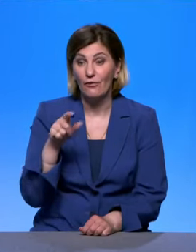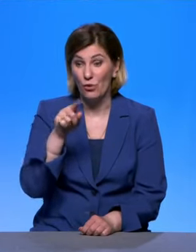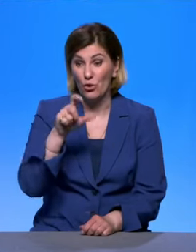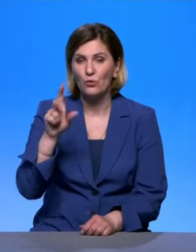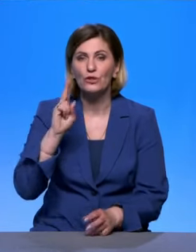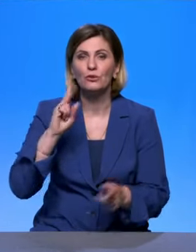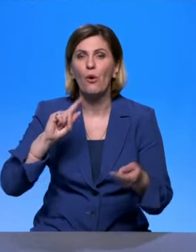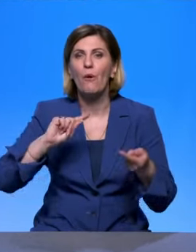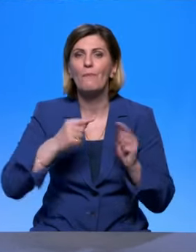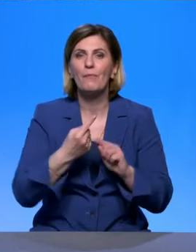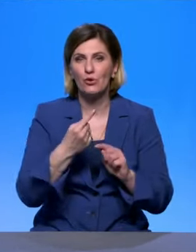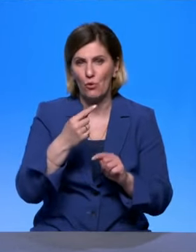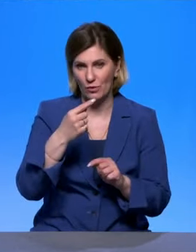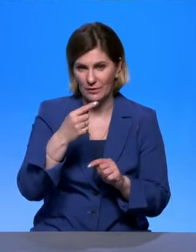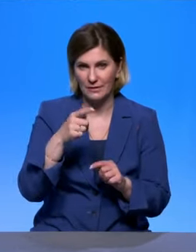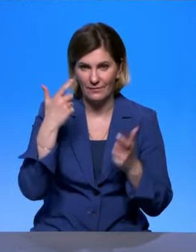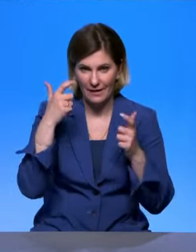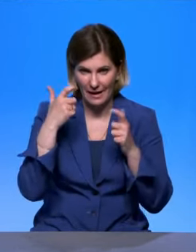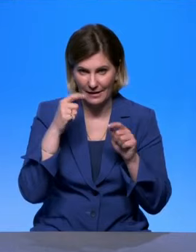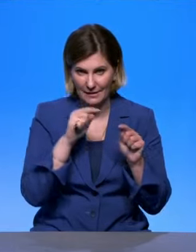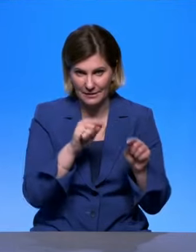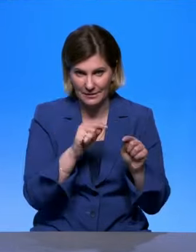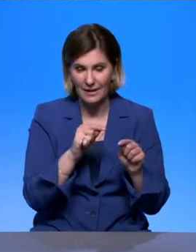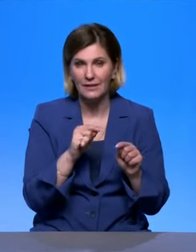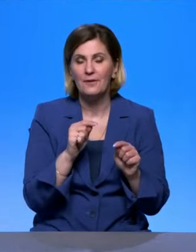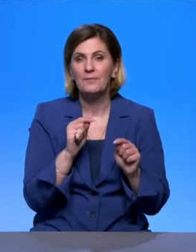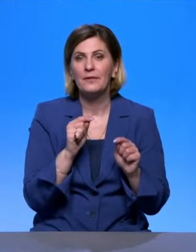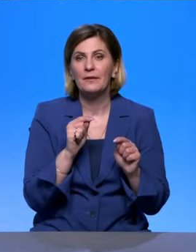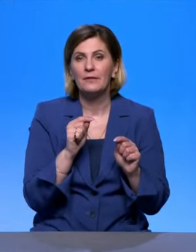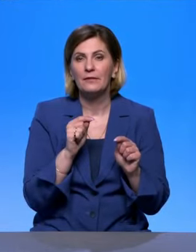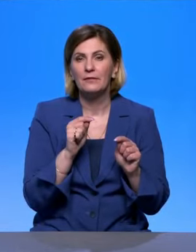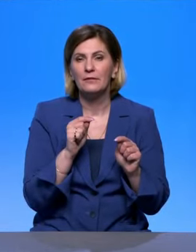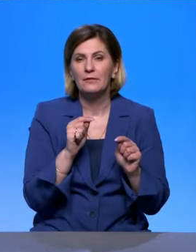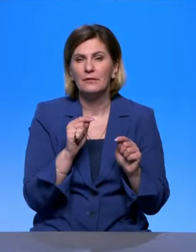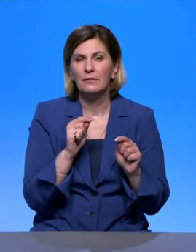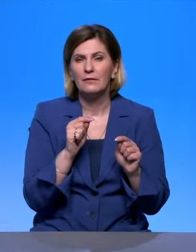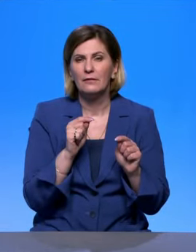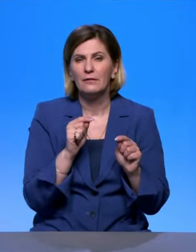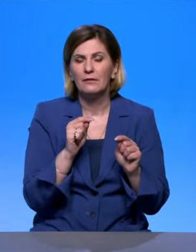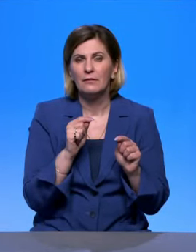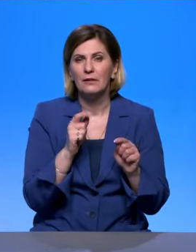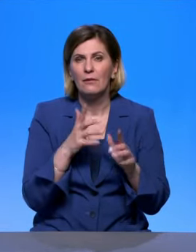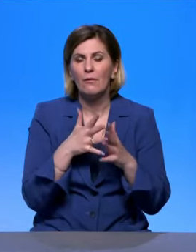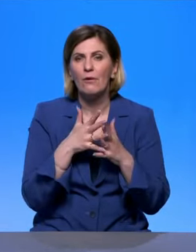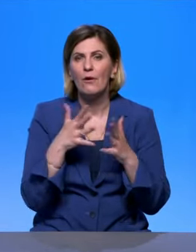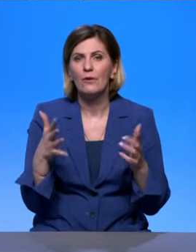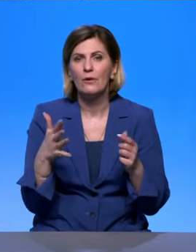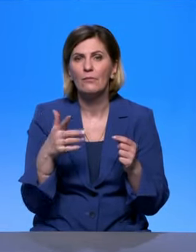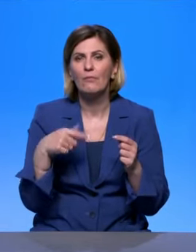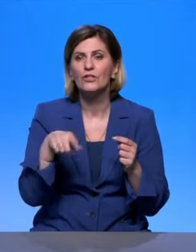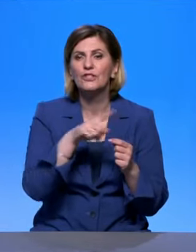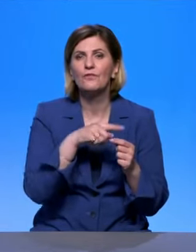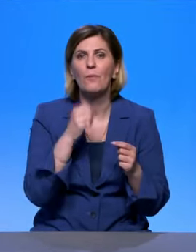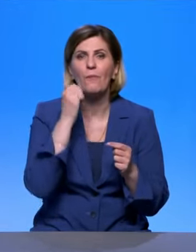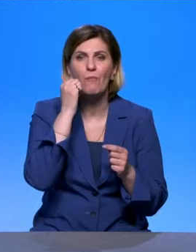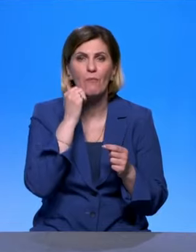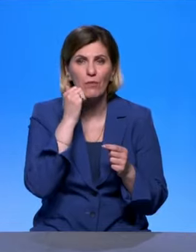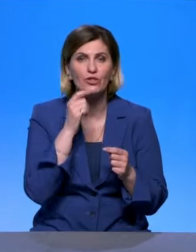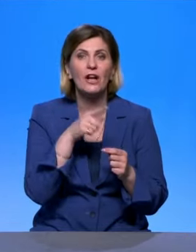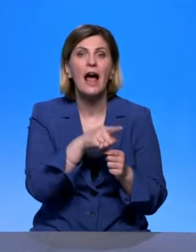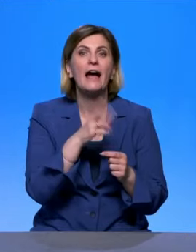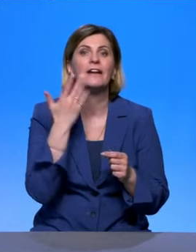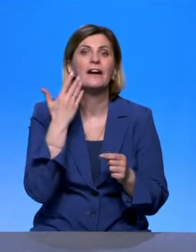даже среди кого-то знакомых, люди, как правило, ну, большинство из них пожилые, и они, может быть, раньше, когда